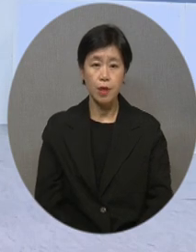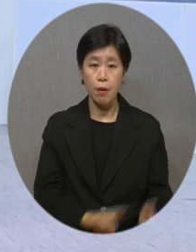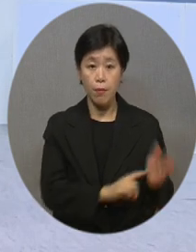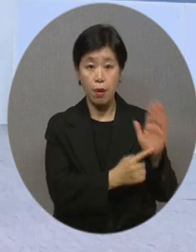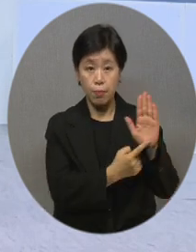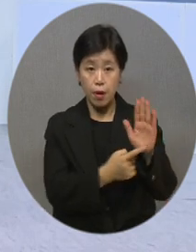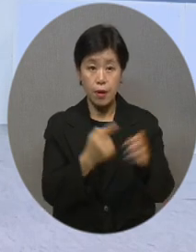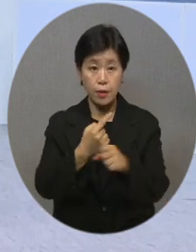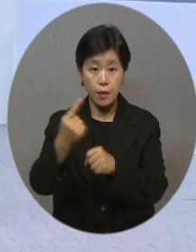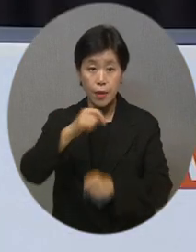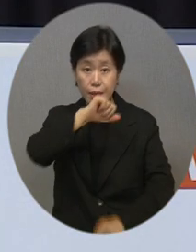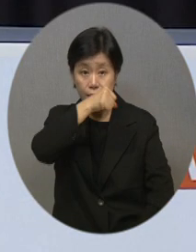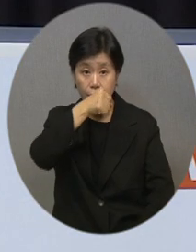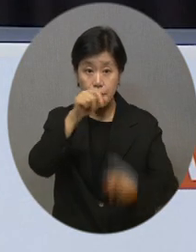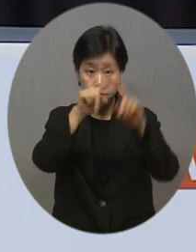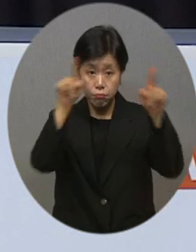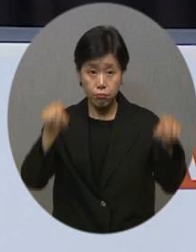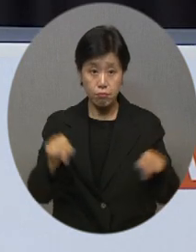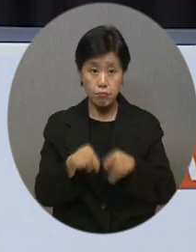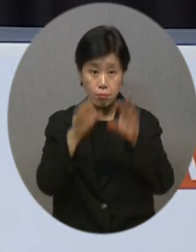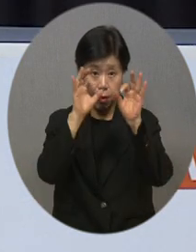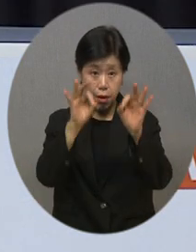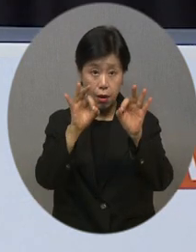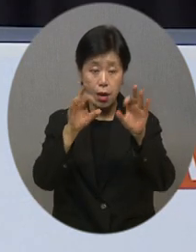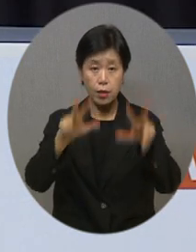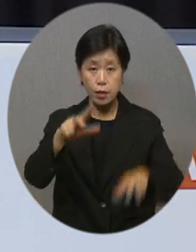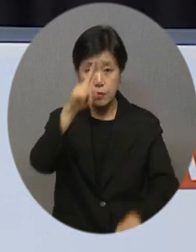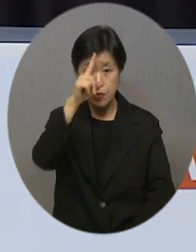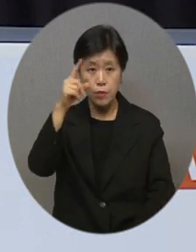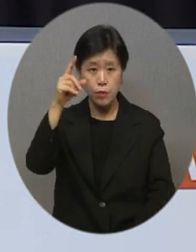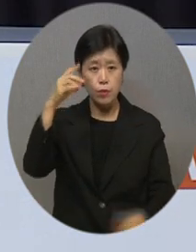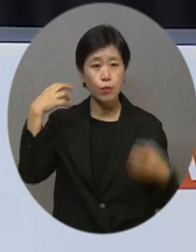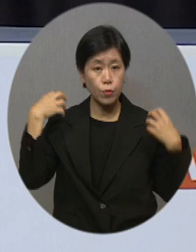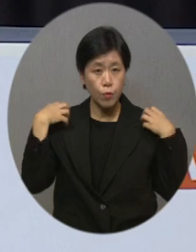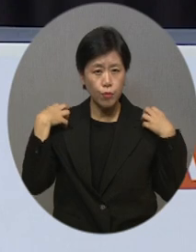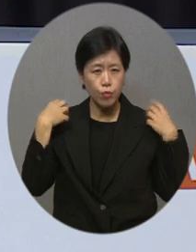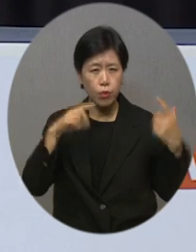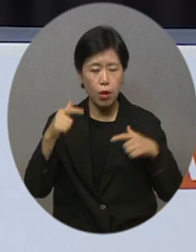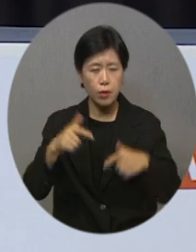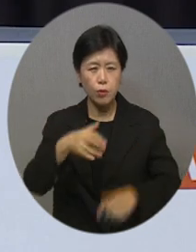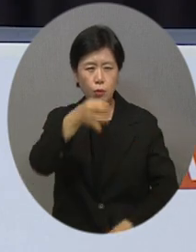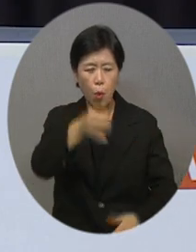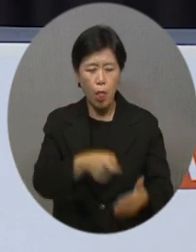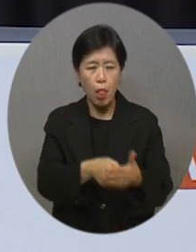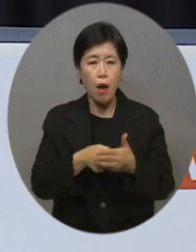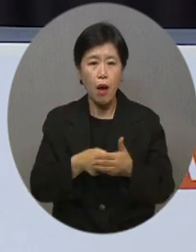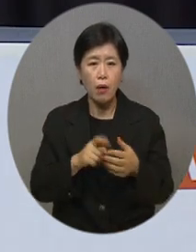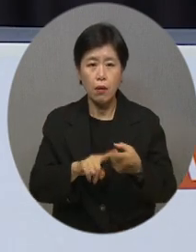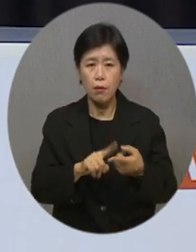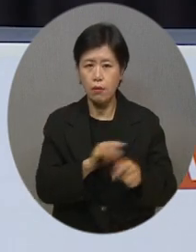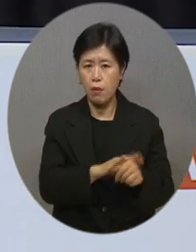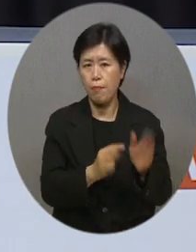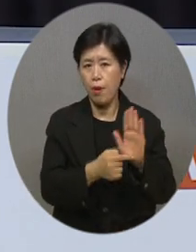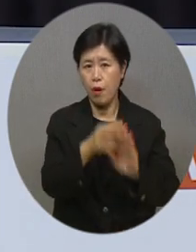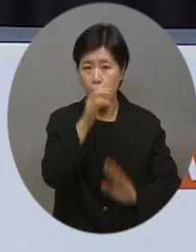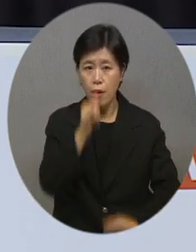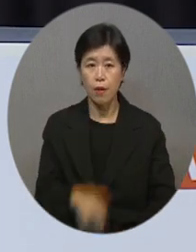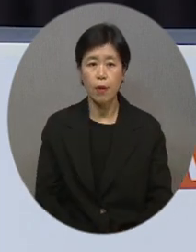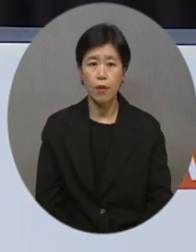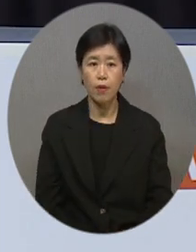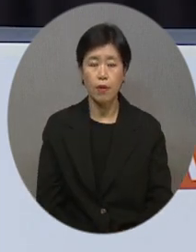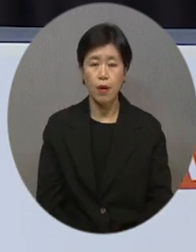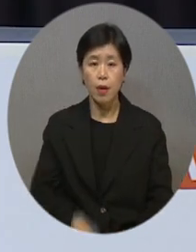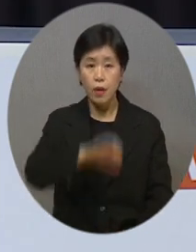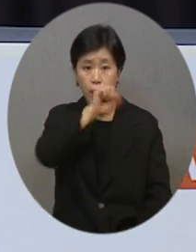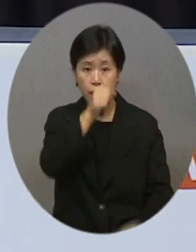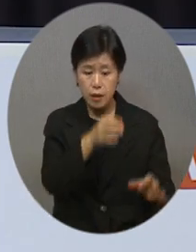내년도 예산안을 보면 지금 정부의 긴축 재정 기조가 반영되었습니다. 총 지출 기준으로 예산